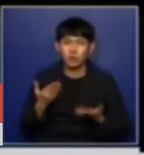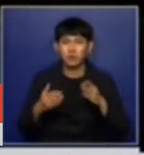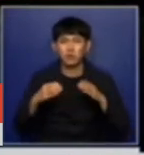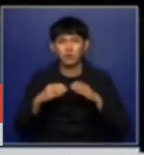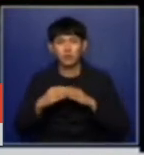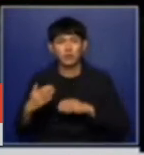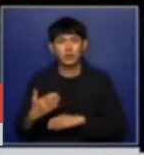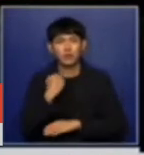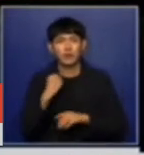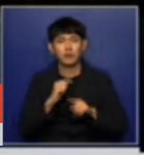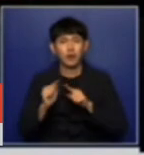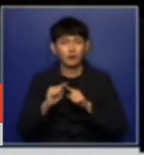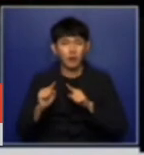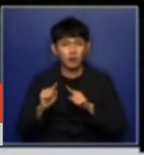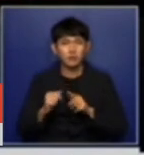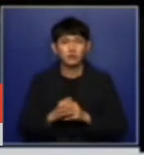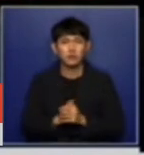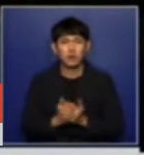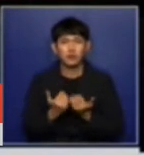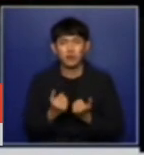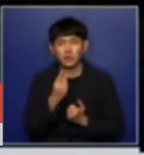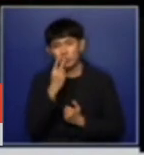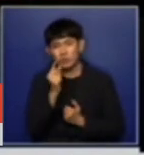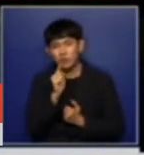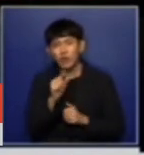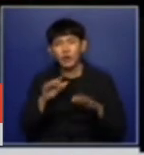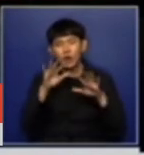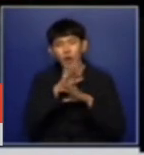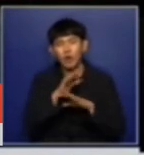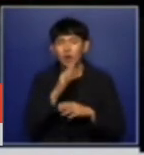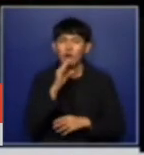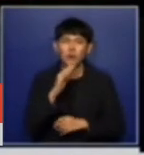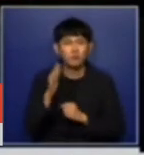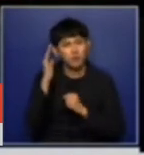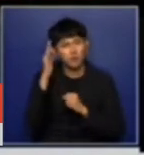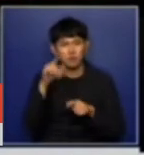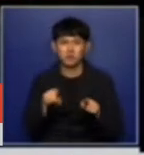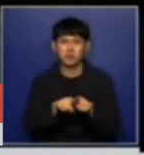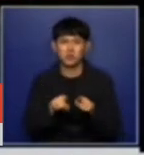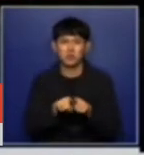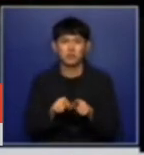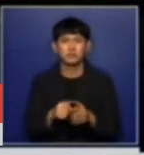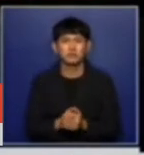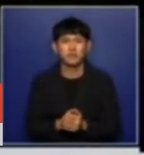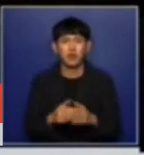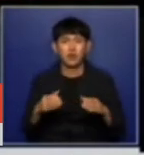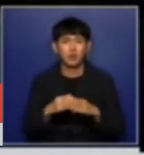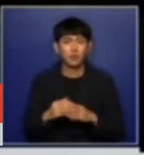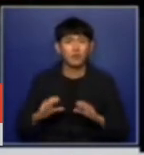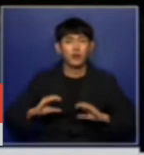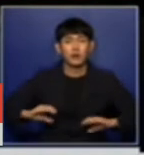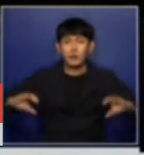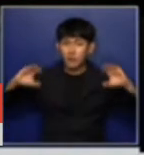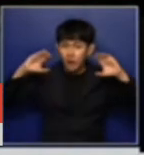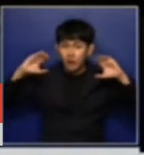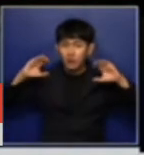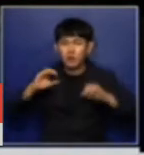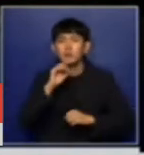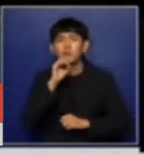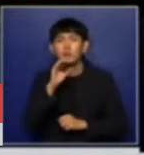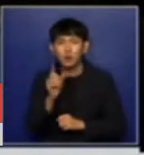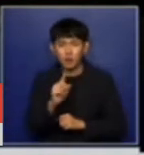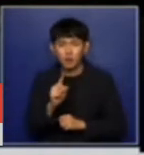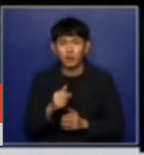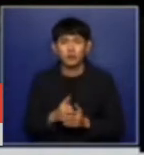ลก็ออกมาพูดทำนองเดียวกันแม้สมาชิกฝ่ายรัฐบาลนะครับจะบอกว่